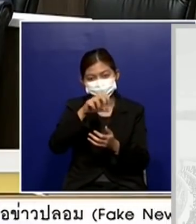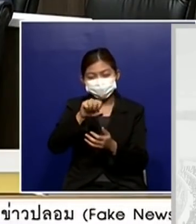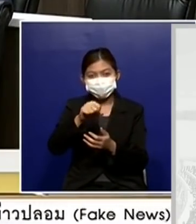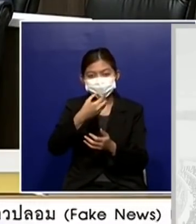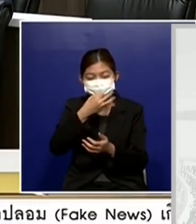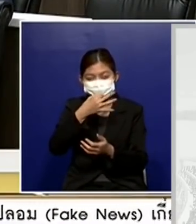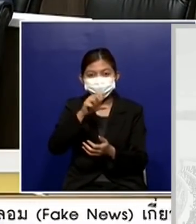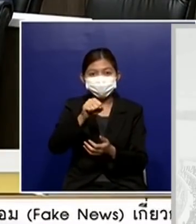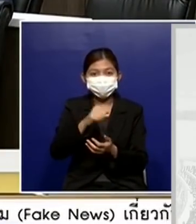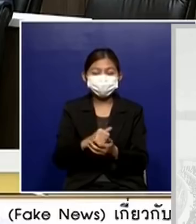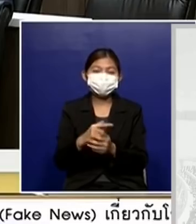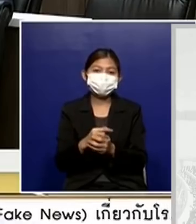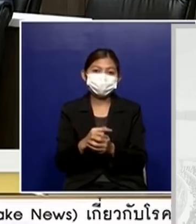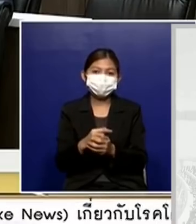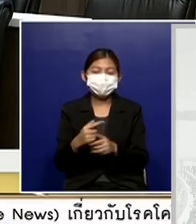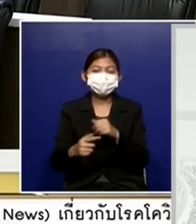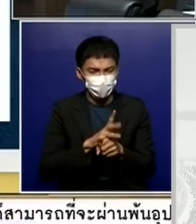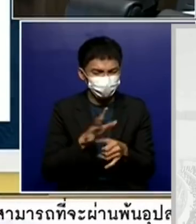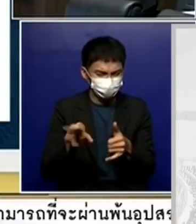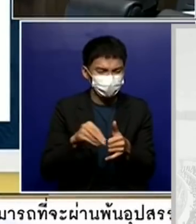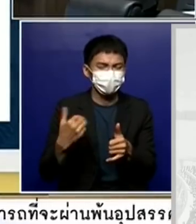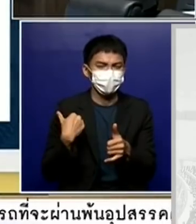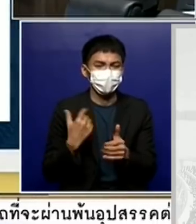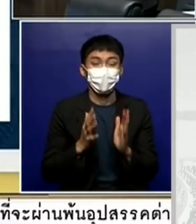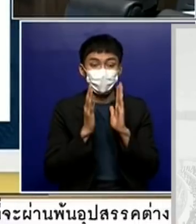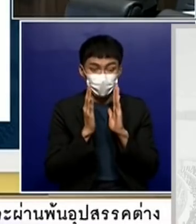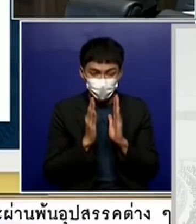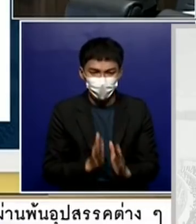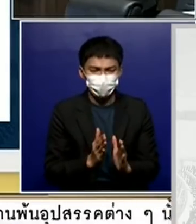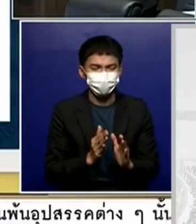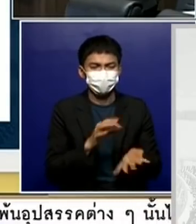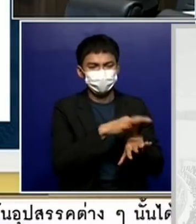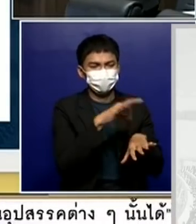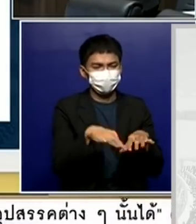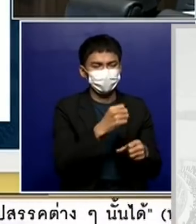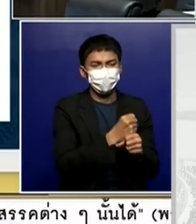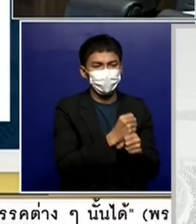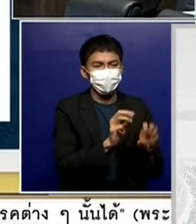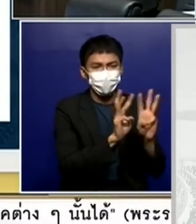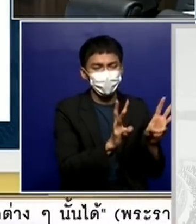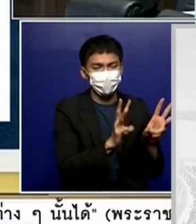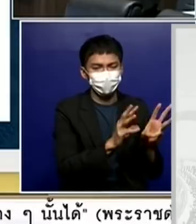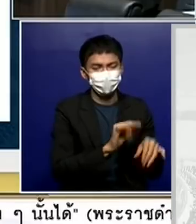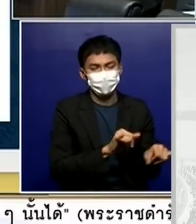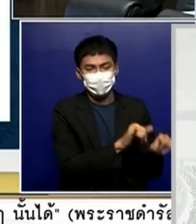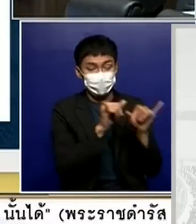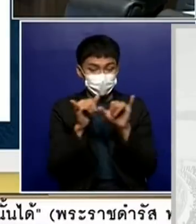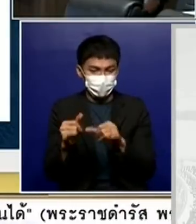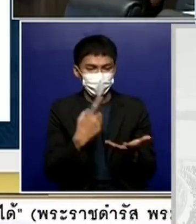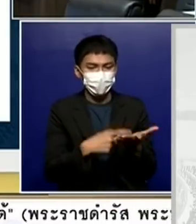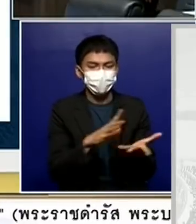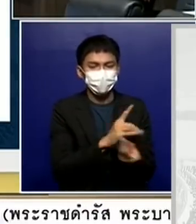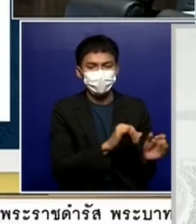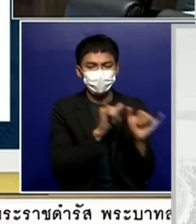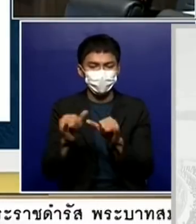างๆตามลงไปด้วยไม่ใช่แค่สาธารณสุขแต่ว่าศึกษาธิการที่ดูแลงบการศึกษาของเด็กก็ถูกตัดตามลงไป